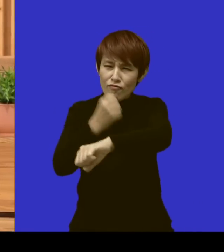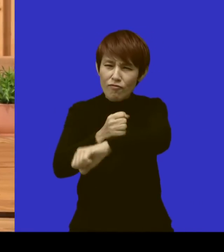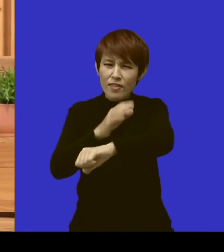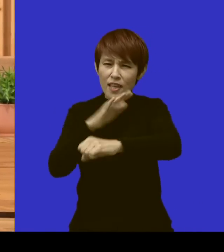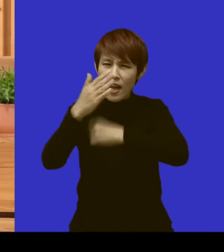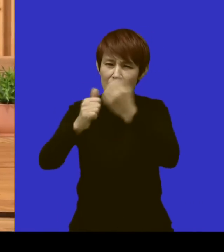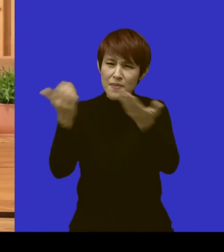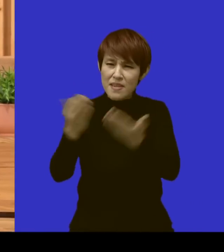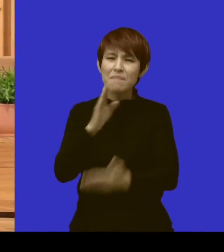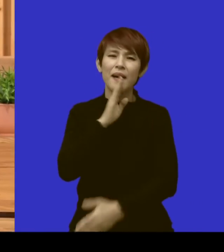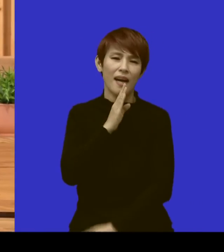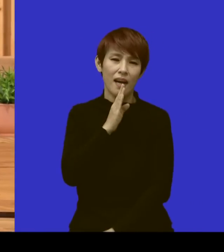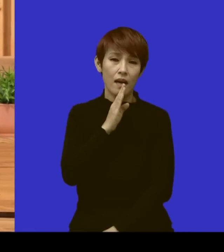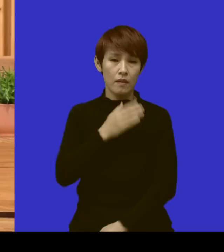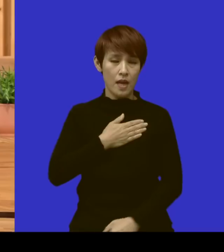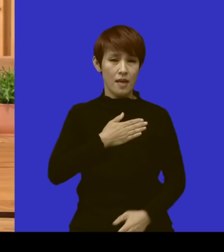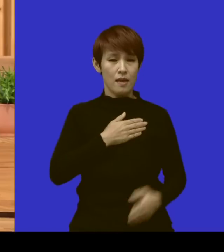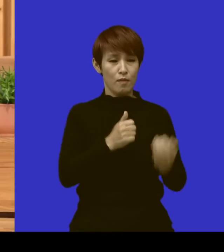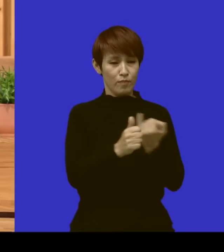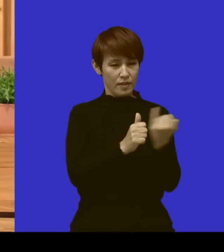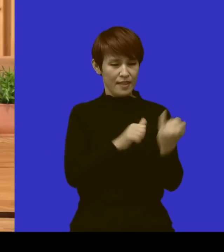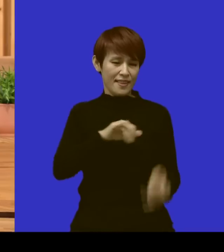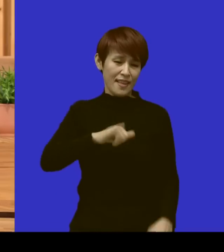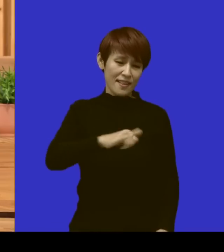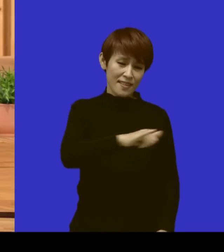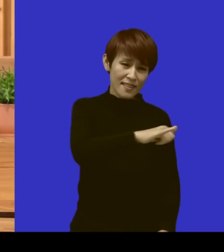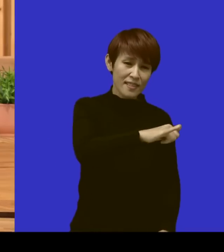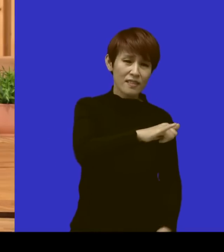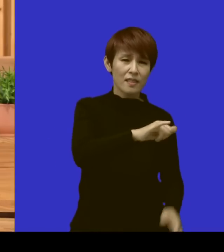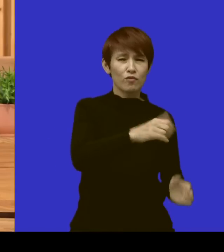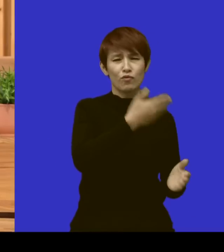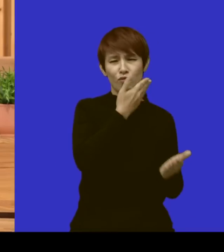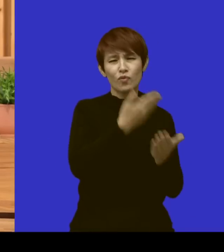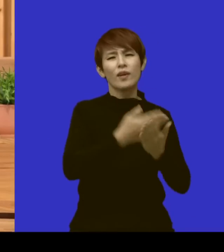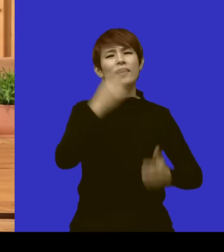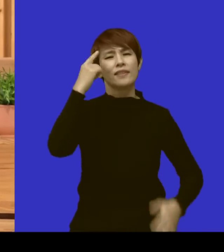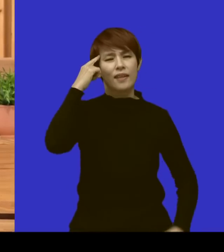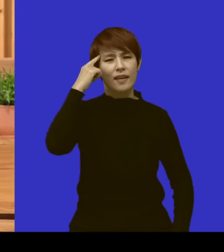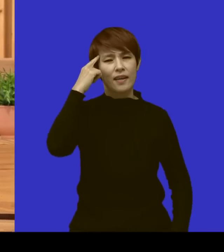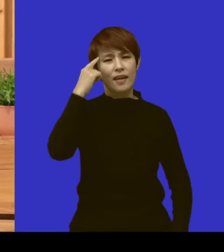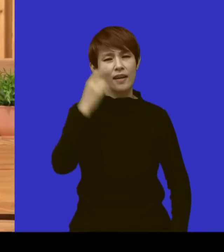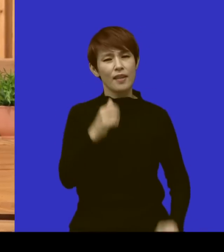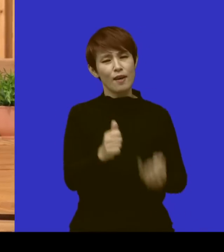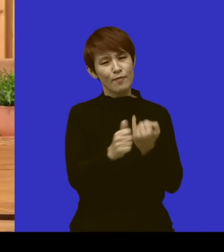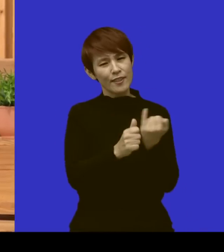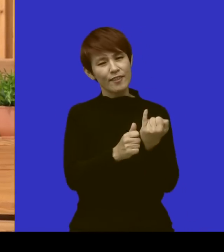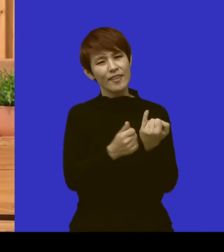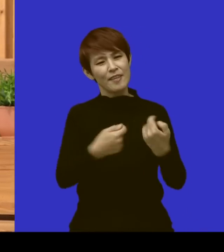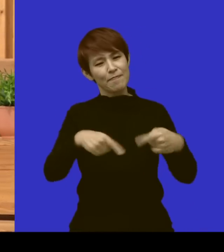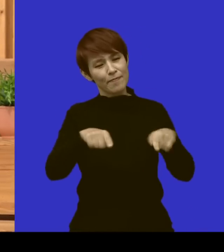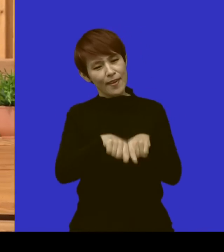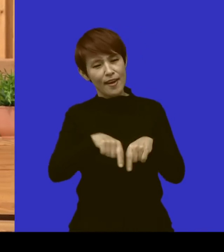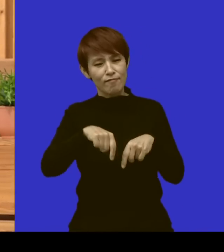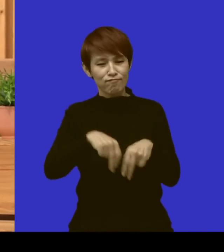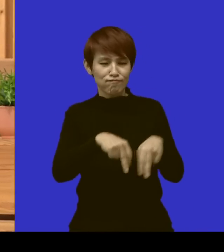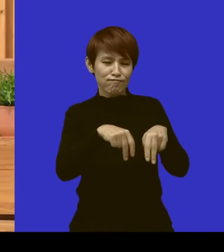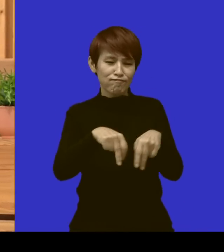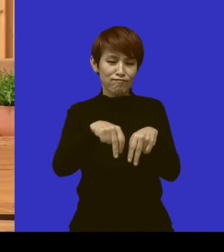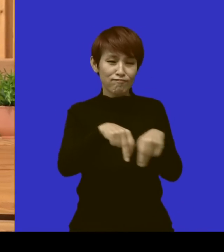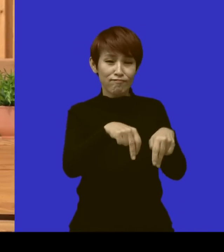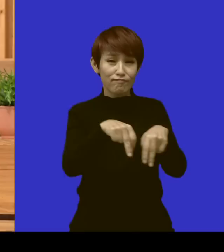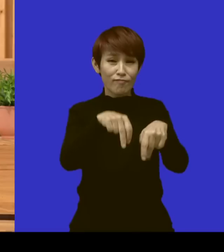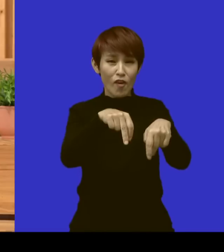이 작은 내 아내와의 데이트 시간도 하나님이 얼마나 소중하게 생각하실 것이며 내 아내와 손을 잡고 걷는 그 거리